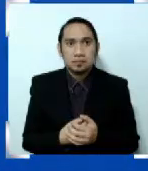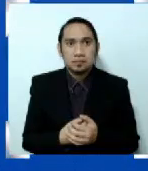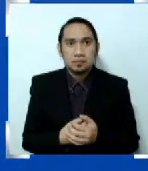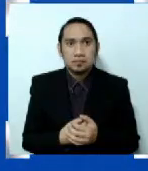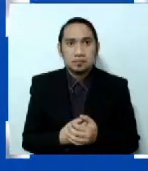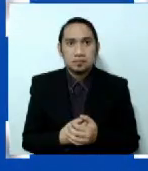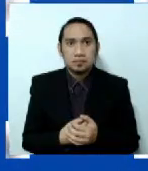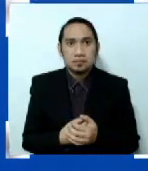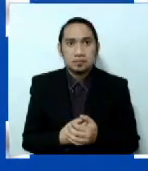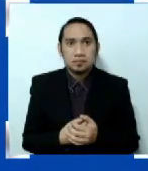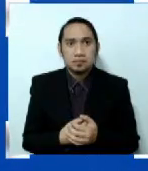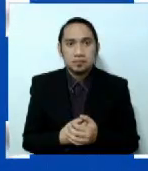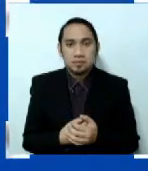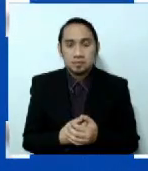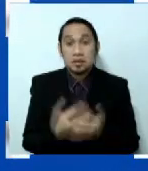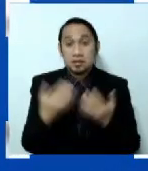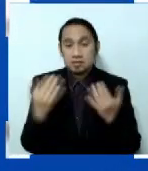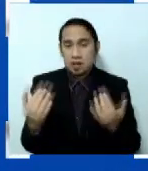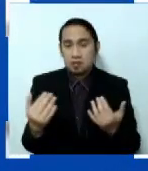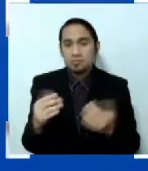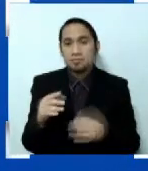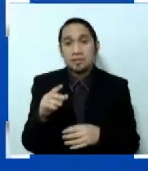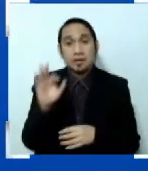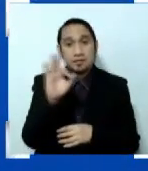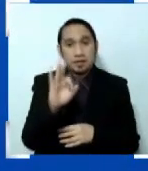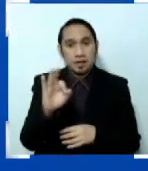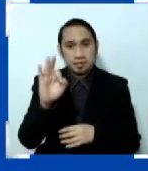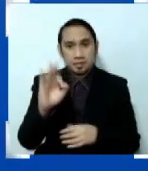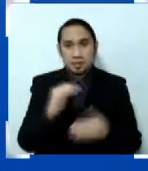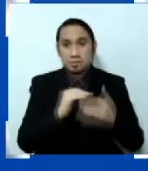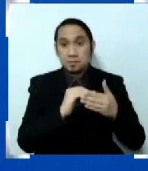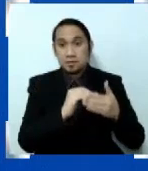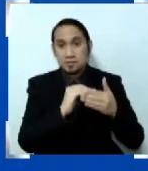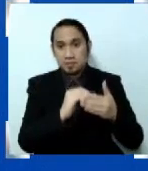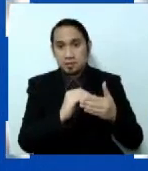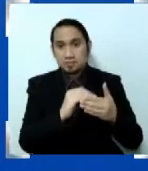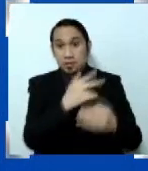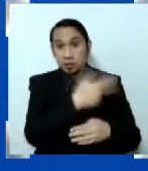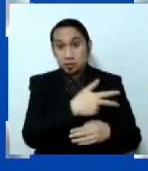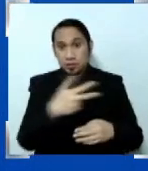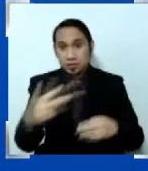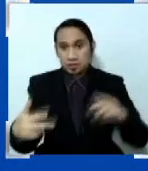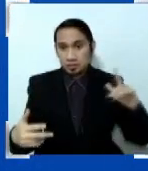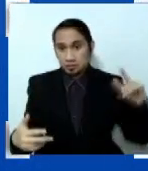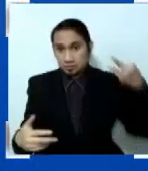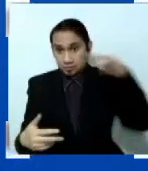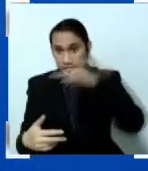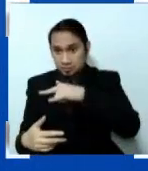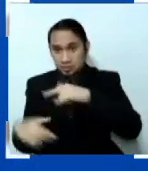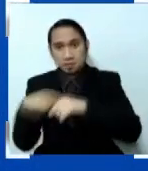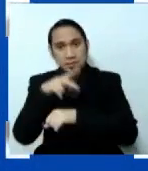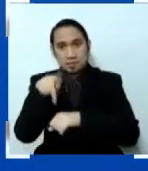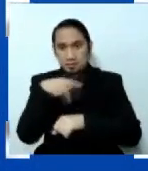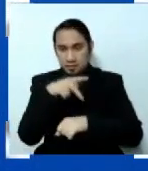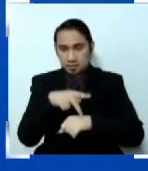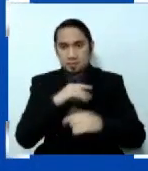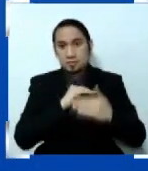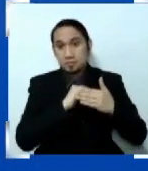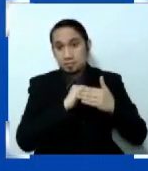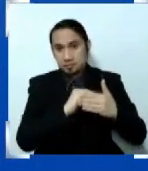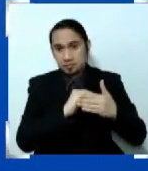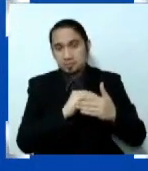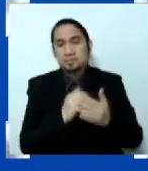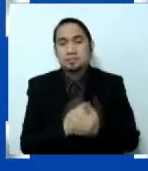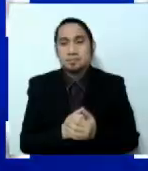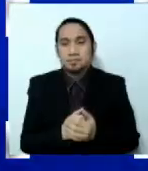Sa Biyernes na ang travel ban ng Pilipinas sa Indonesia dahil sa COVID surge doon na itinutulak umano ng